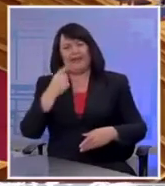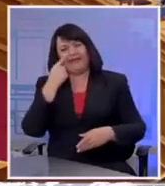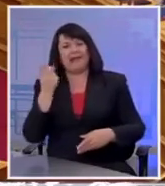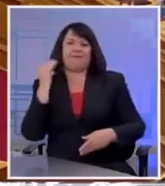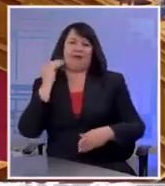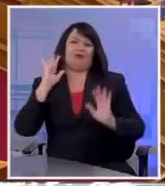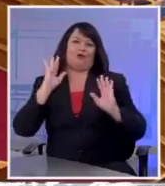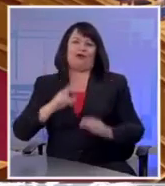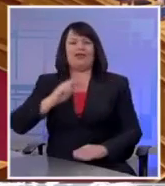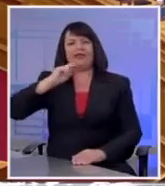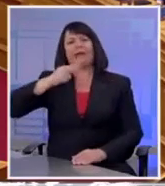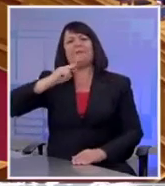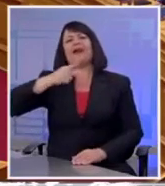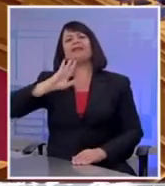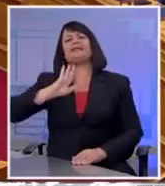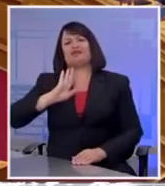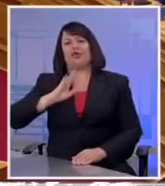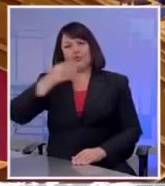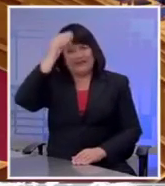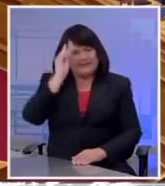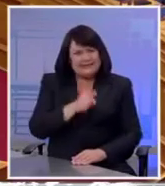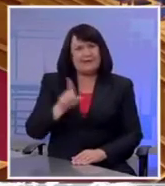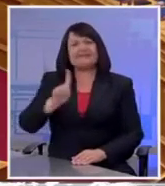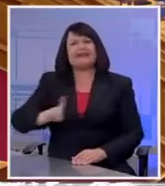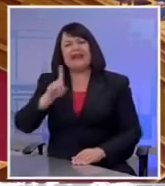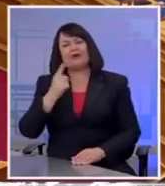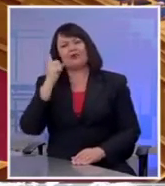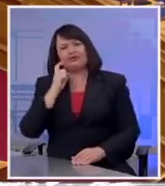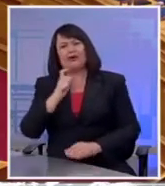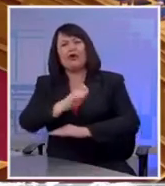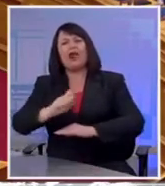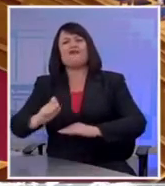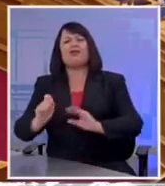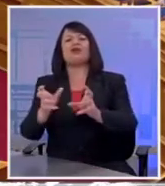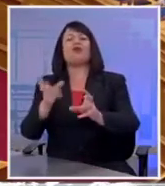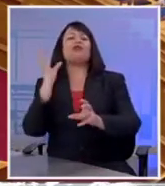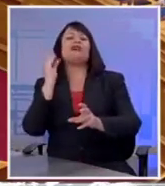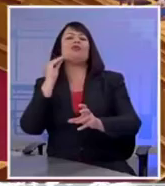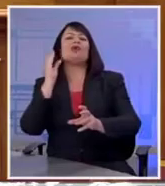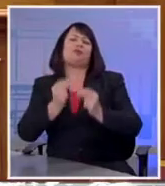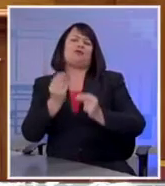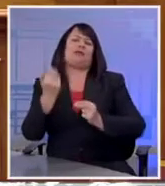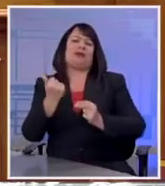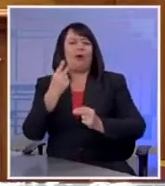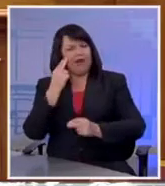Δεν θα τον παρεξηγούσω, όπως και τον κύριο Μητσοτάκη ξέρω ότι παρακολουθεί από το γραφείο του. Δεν έχω κανένα πρόβλημα.